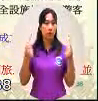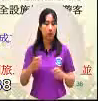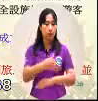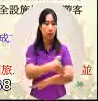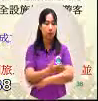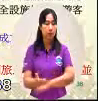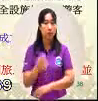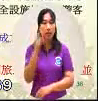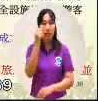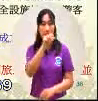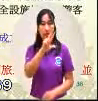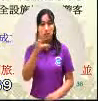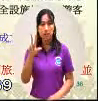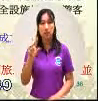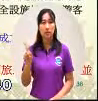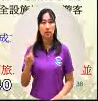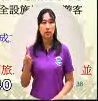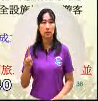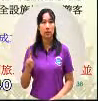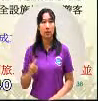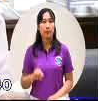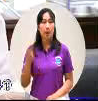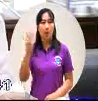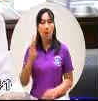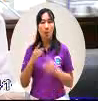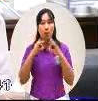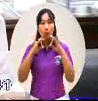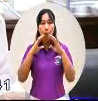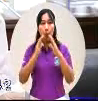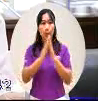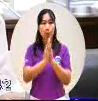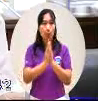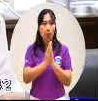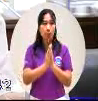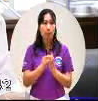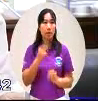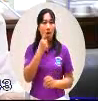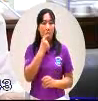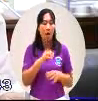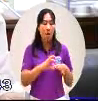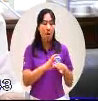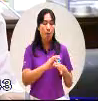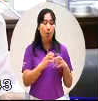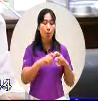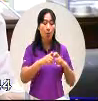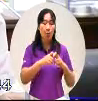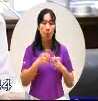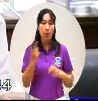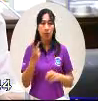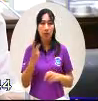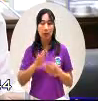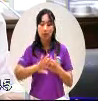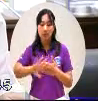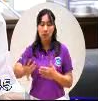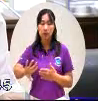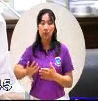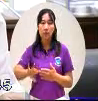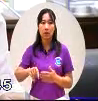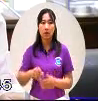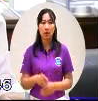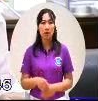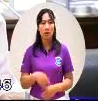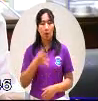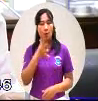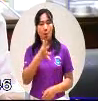水蜜桃，还有那个红肉梨啊以外，那么我想请问我们观光